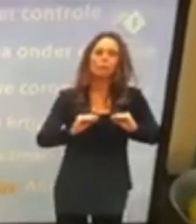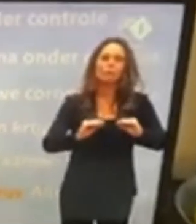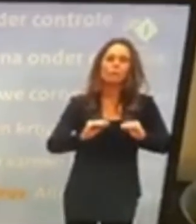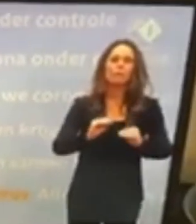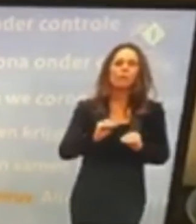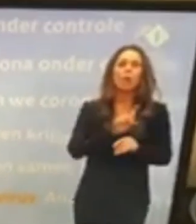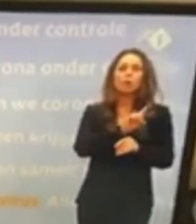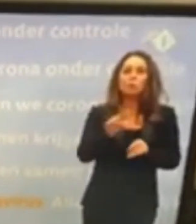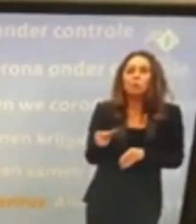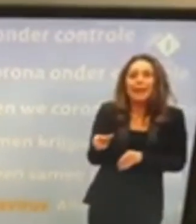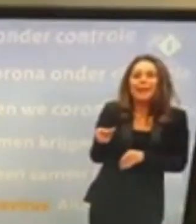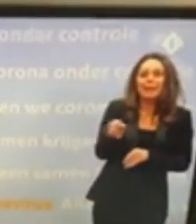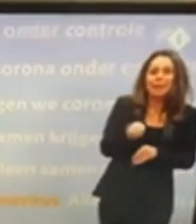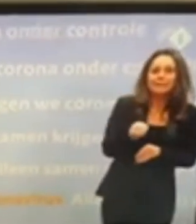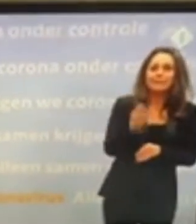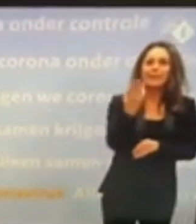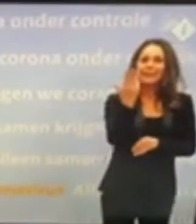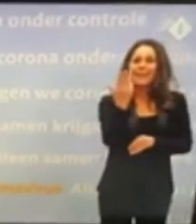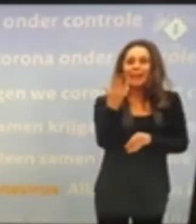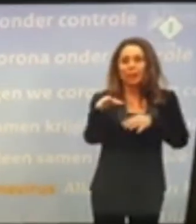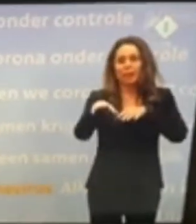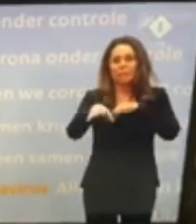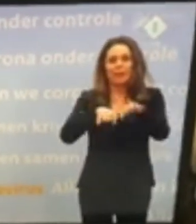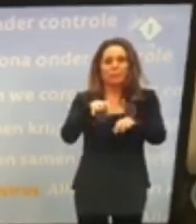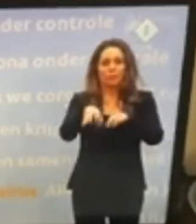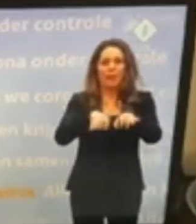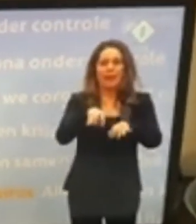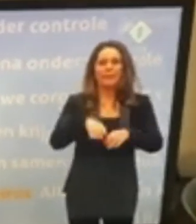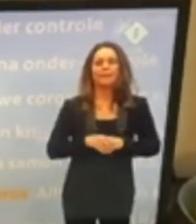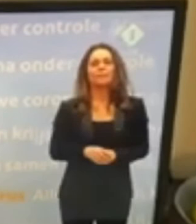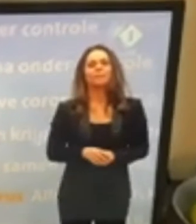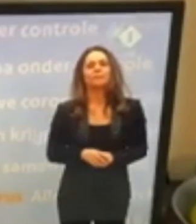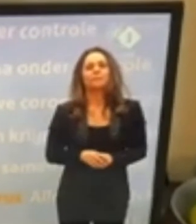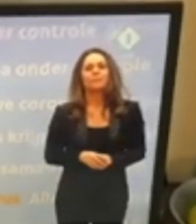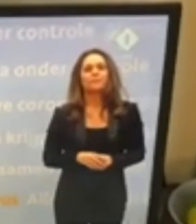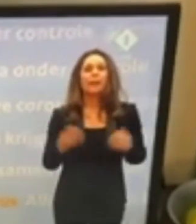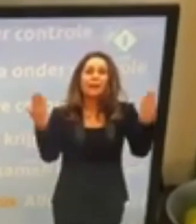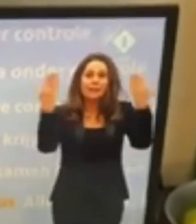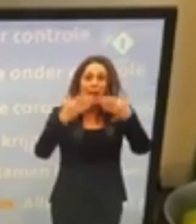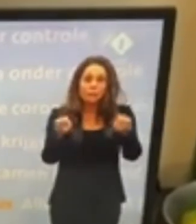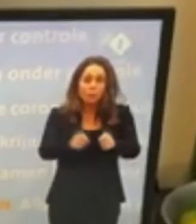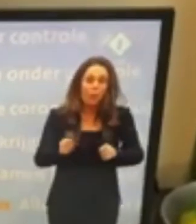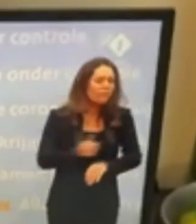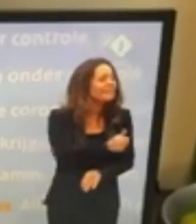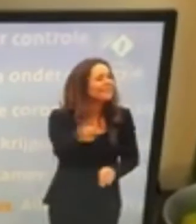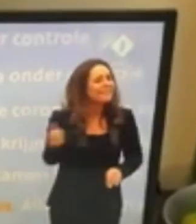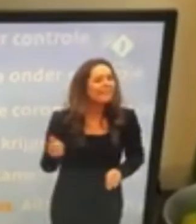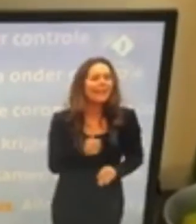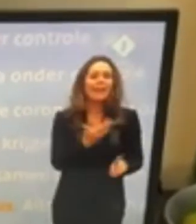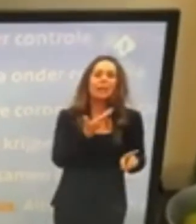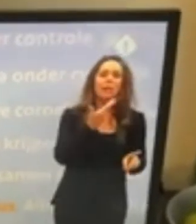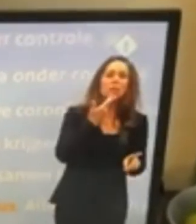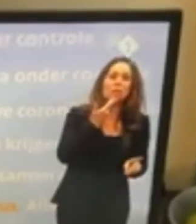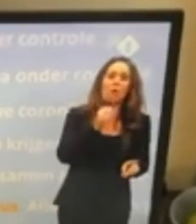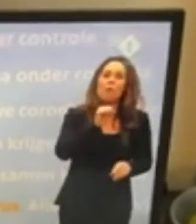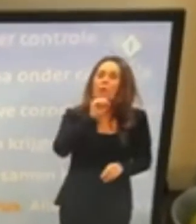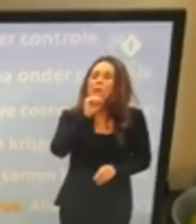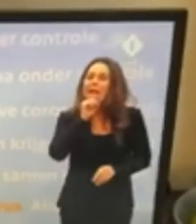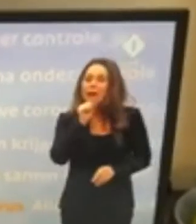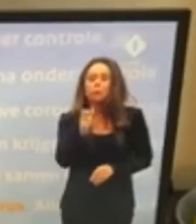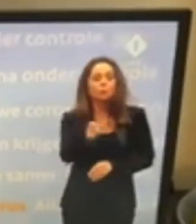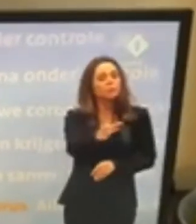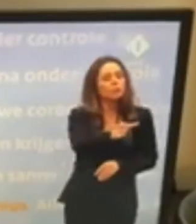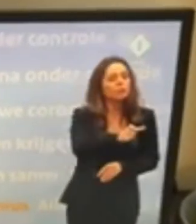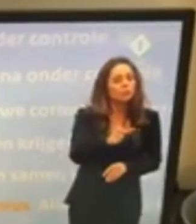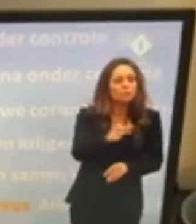9 februari. De avondklok geldt in principe voor iedereen en overal, voor jong en oud, in de steden